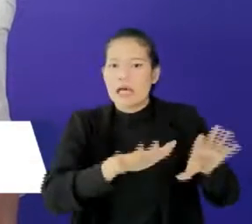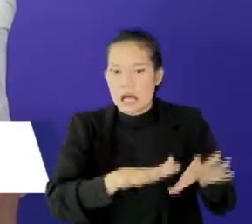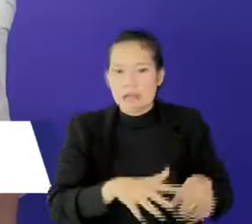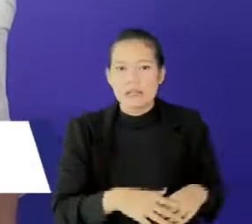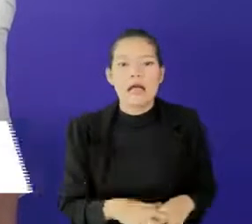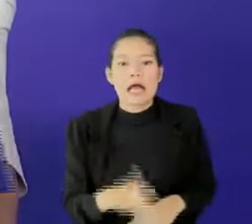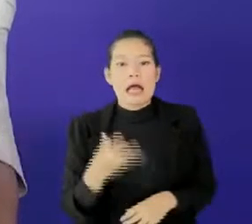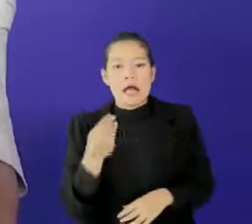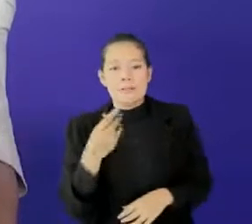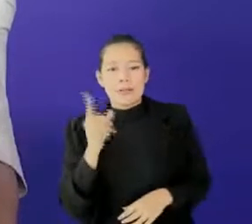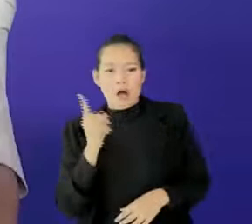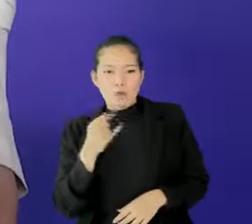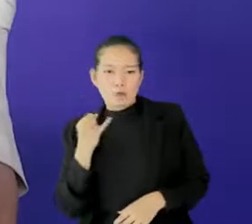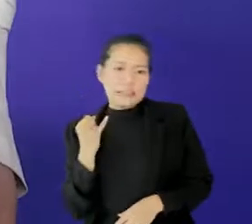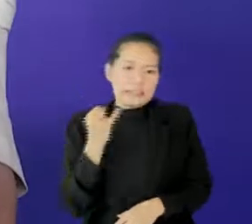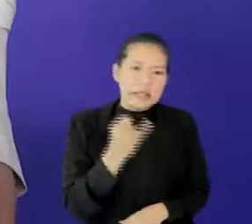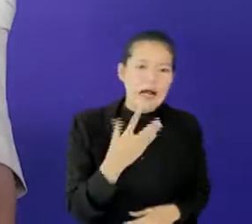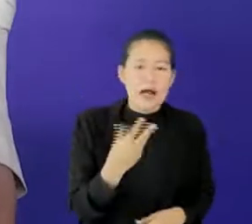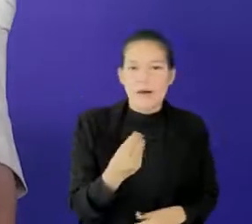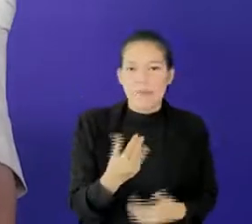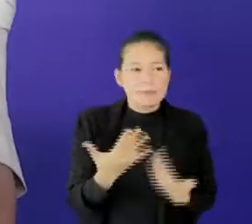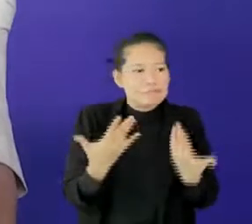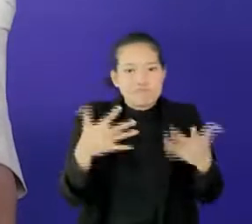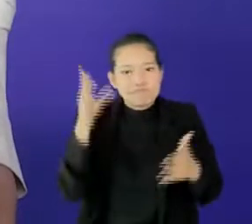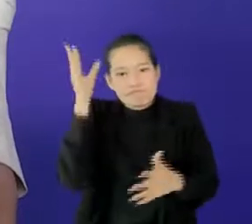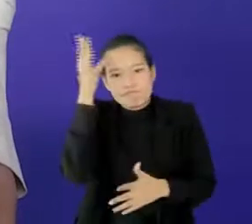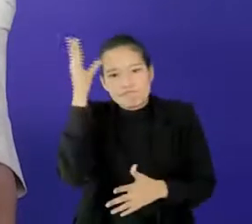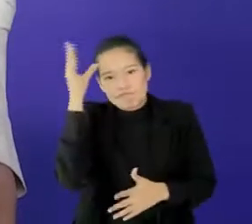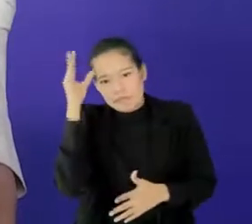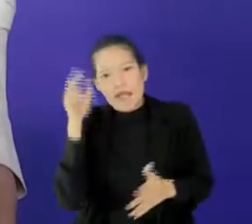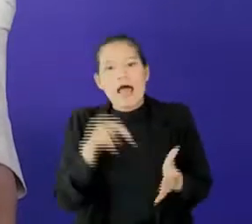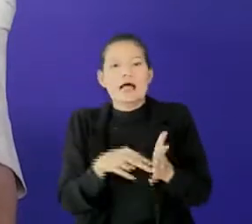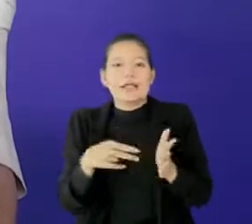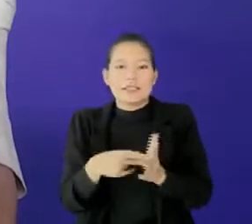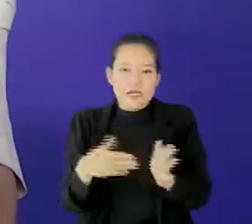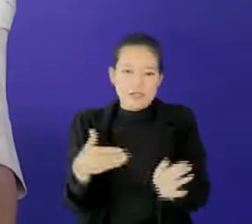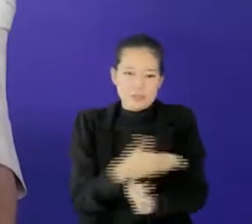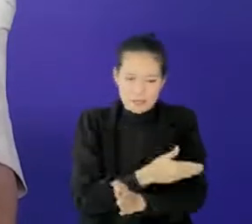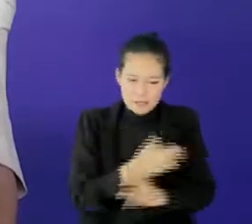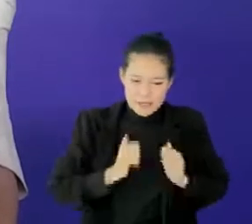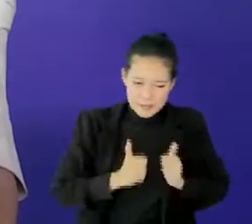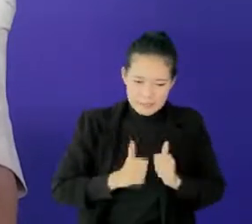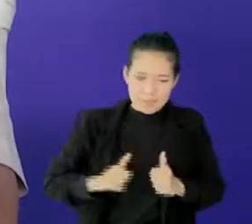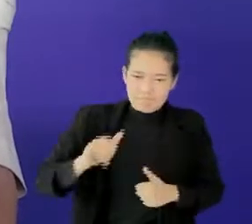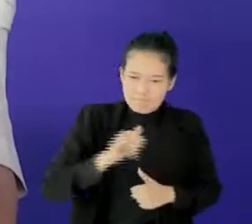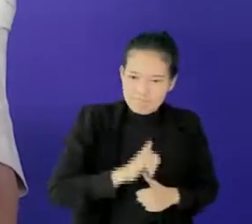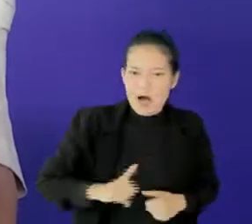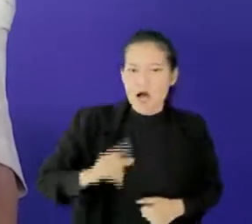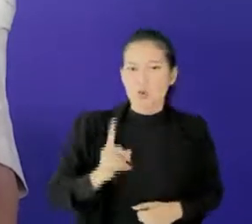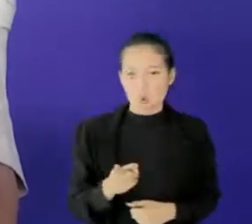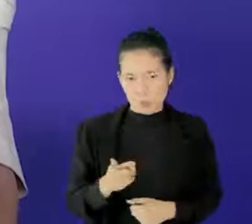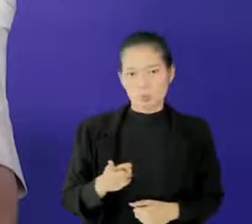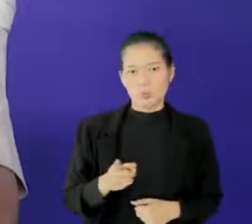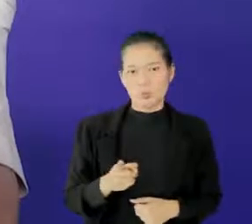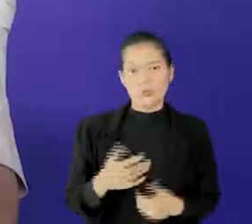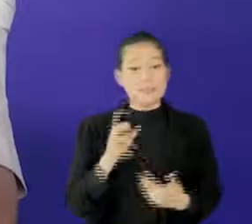kapan menyerang, kita tidak tahu semua, maka kita harus atasi ini dengan bersama-sama.